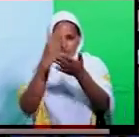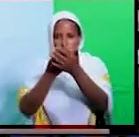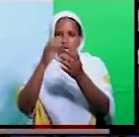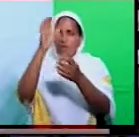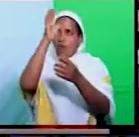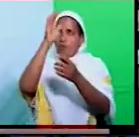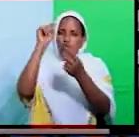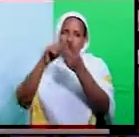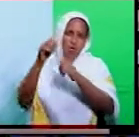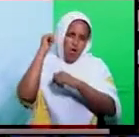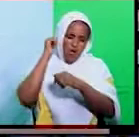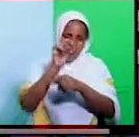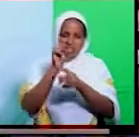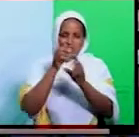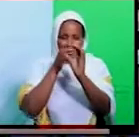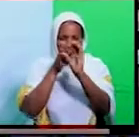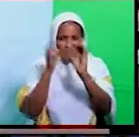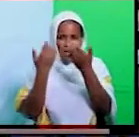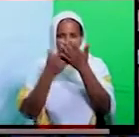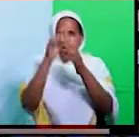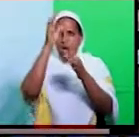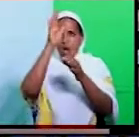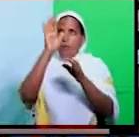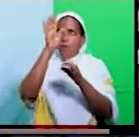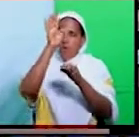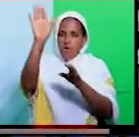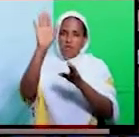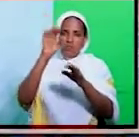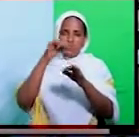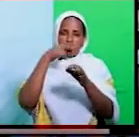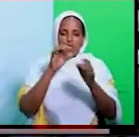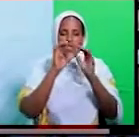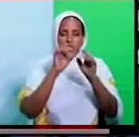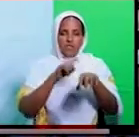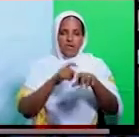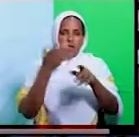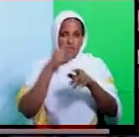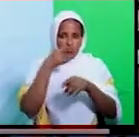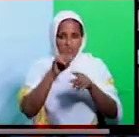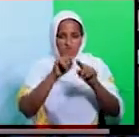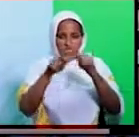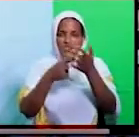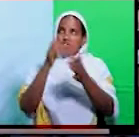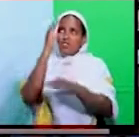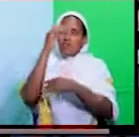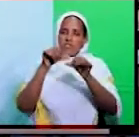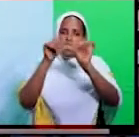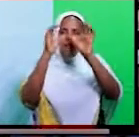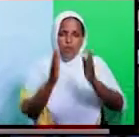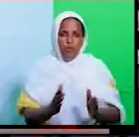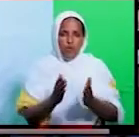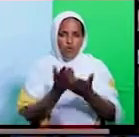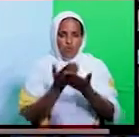ያለማጣት ሙሉ ቀን ጨረሰባቸው ብሎ እየተበሳጨ በጀልባቸው ሲሄዱ እነዛ ሶስቱ ባህታውያን ያለመዱ ጸሎት ስለሆነ